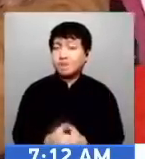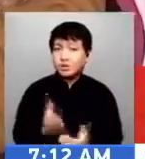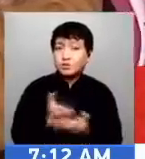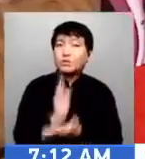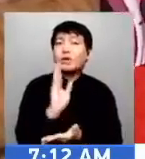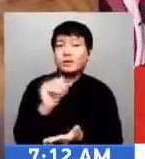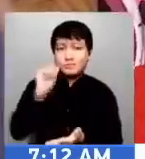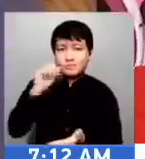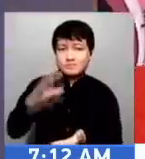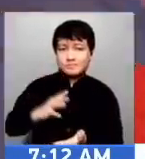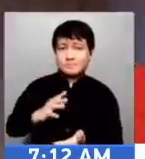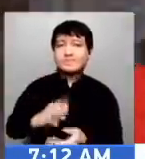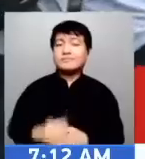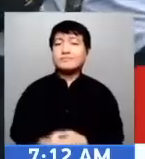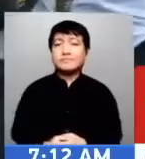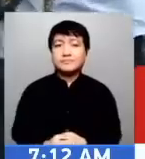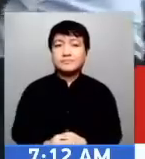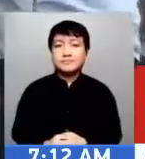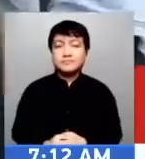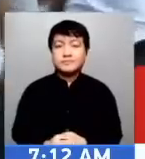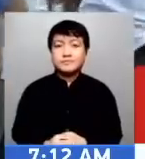babae.